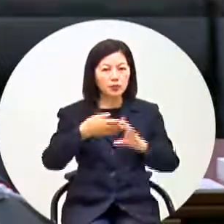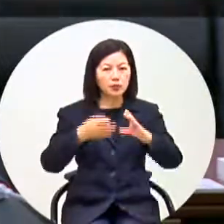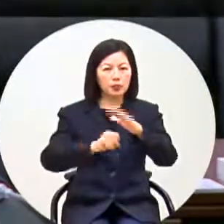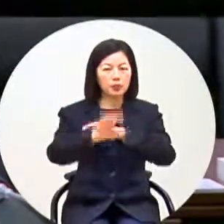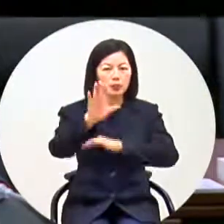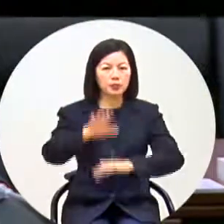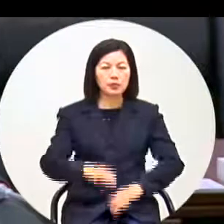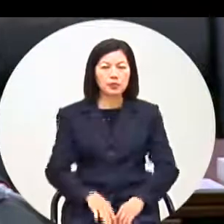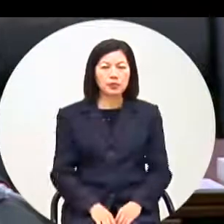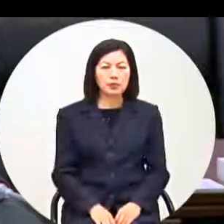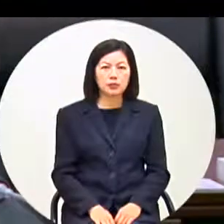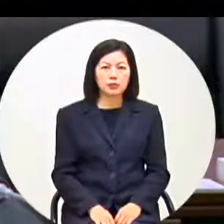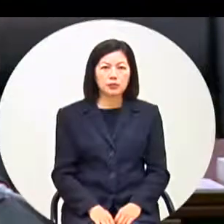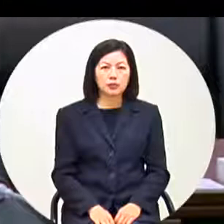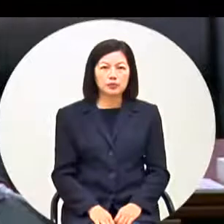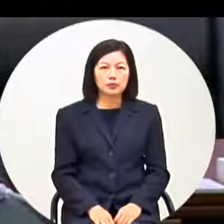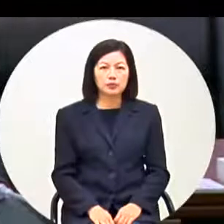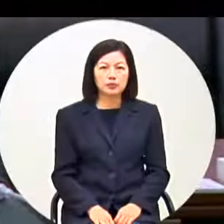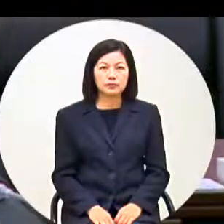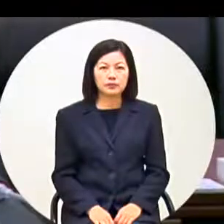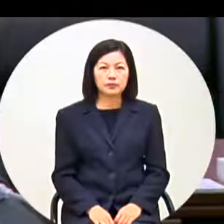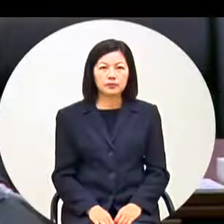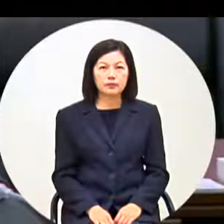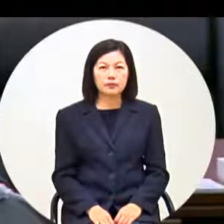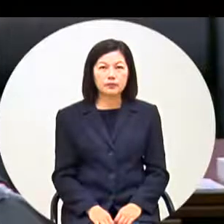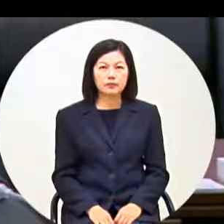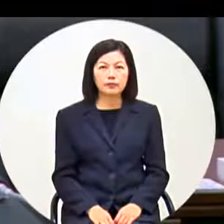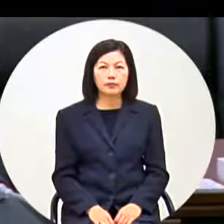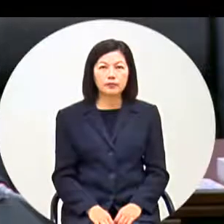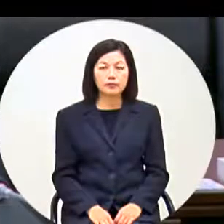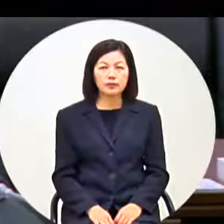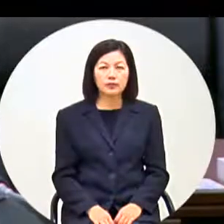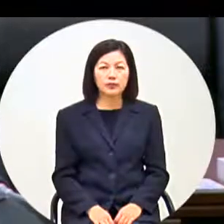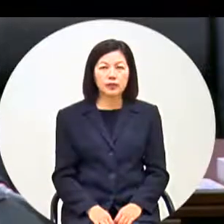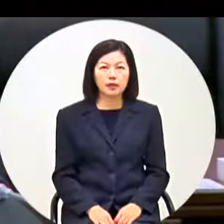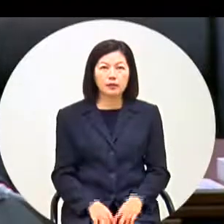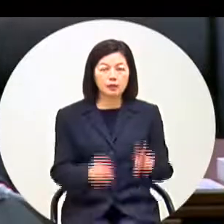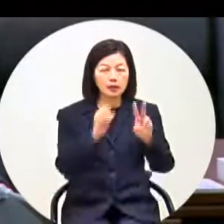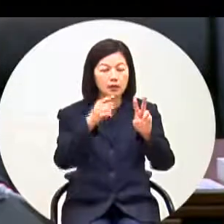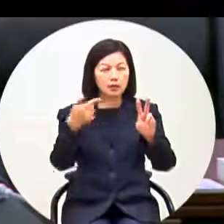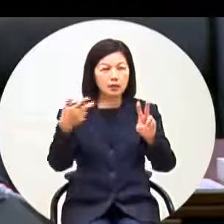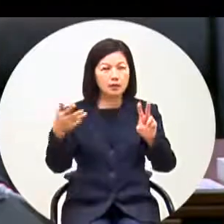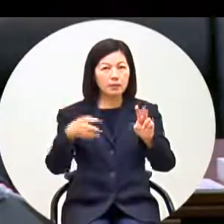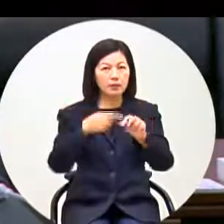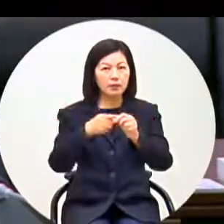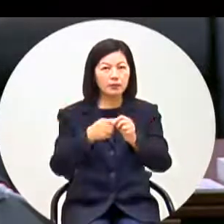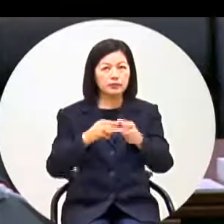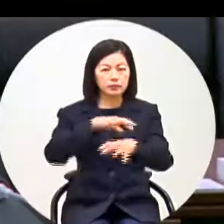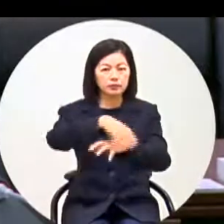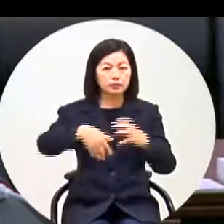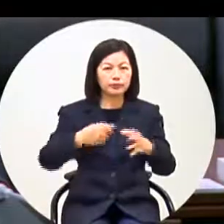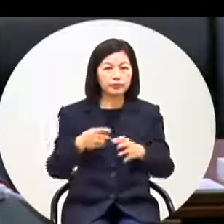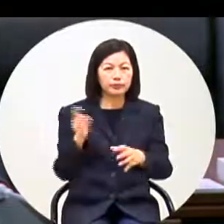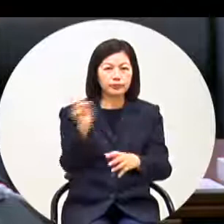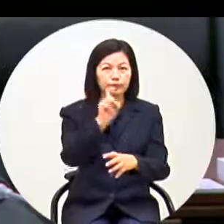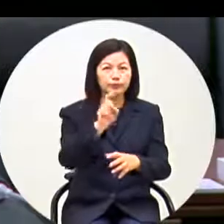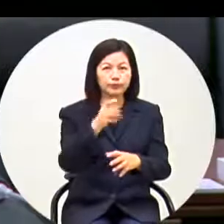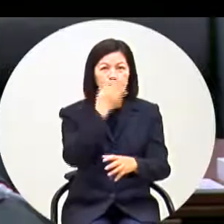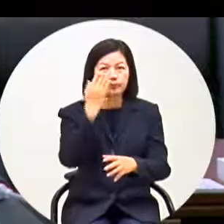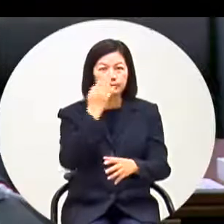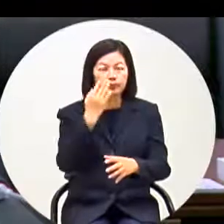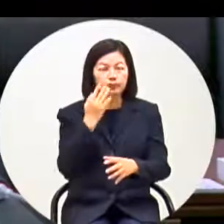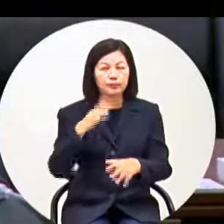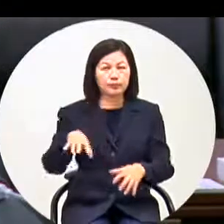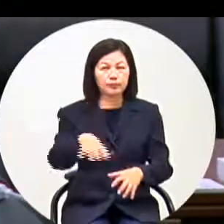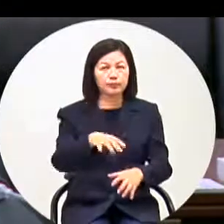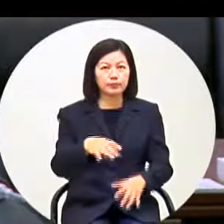旅游指南《孤独星球》公布了2018世界十大最佳旅游城市，来看到呢，西班牙的塞维亚夺